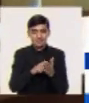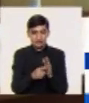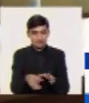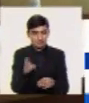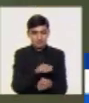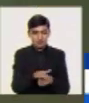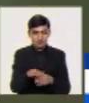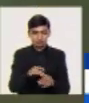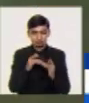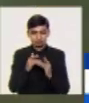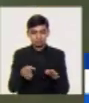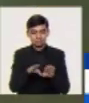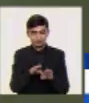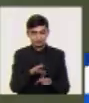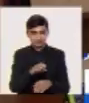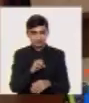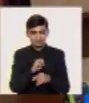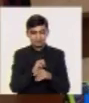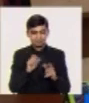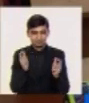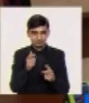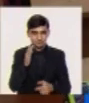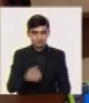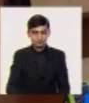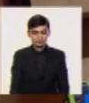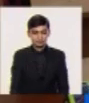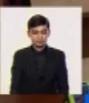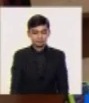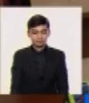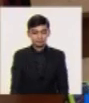карантинге жабылады. Лаура Биғали, Сергей Шуйский, Информбюро, Алматы.